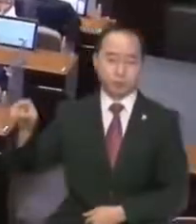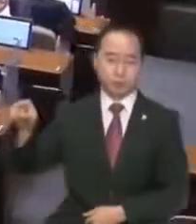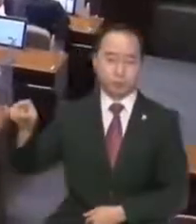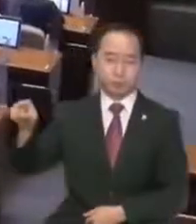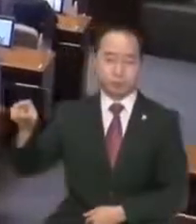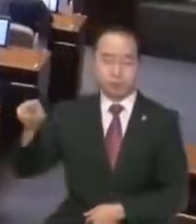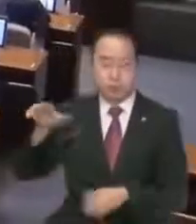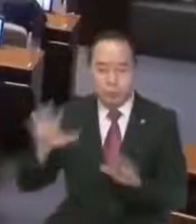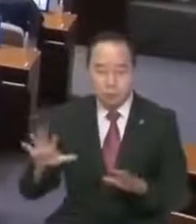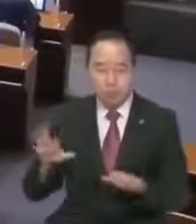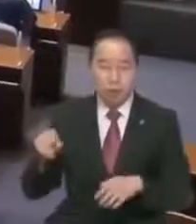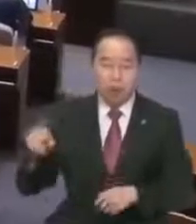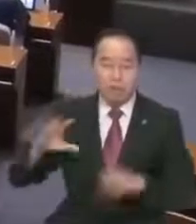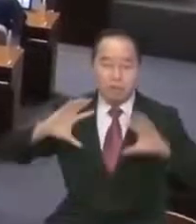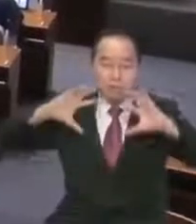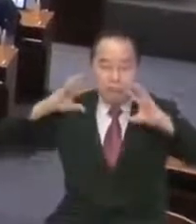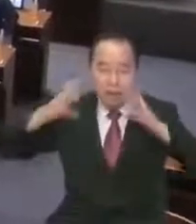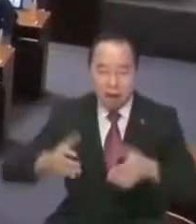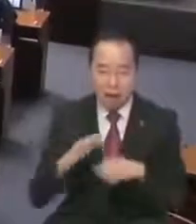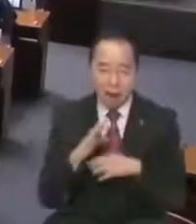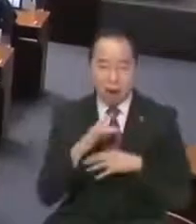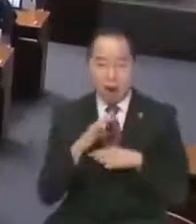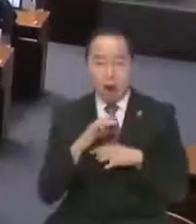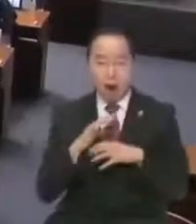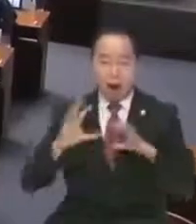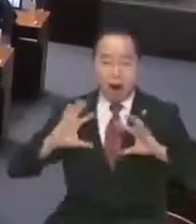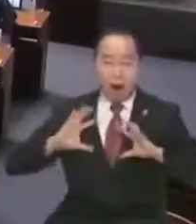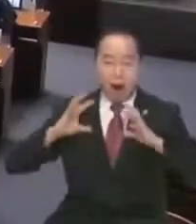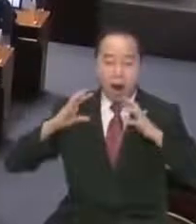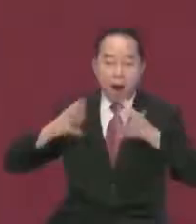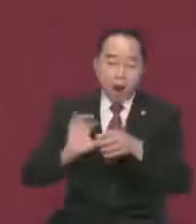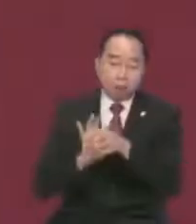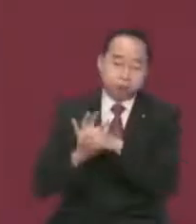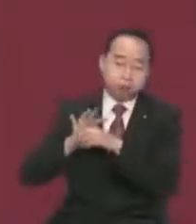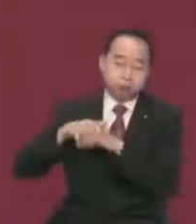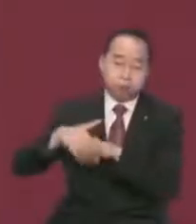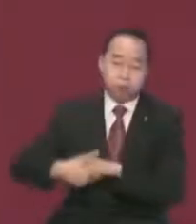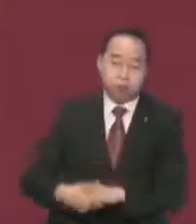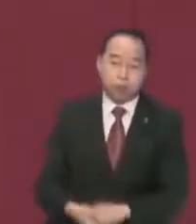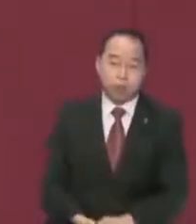미중의 공포가 세계 모든 나라를 뒤덮었습니다.